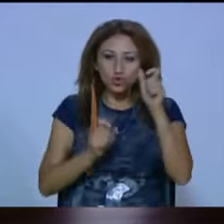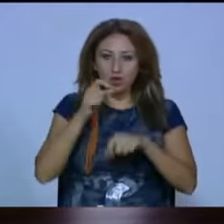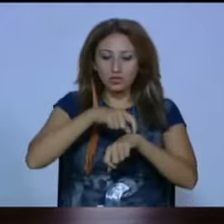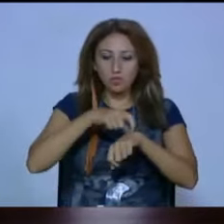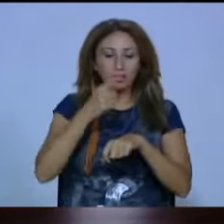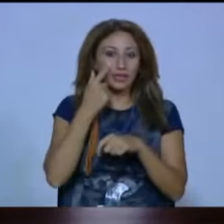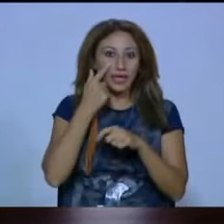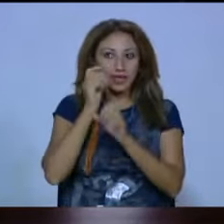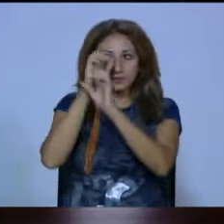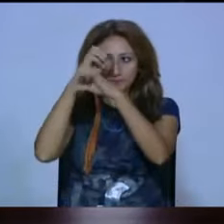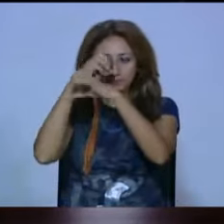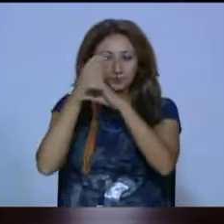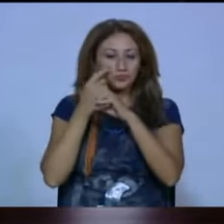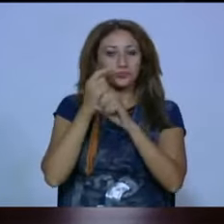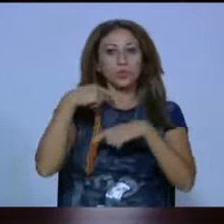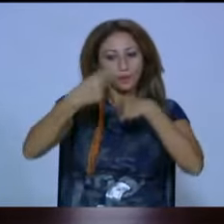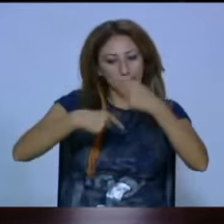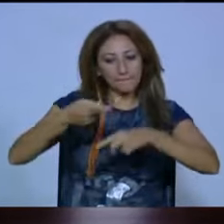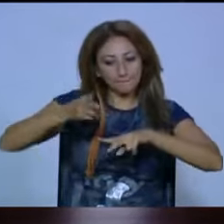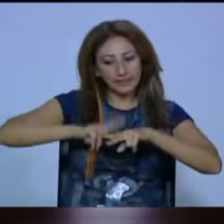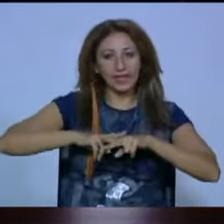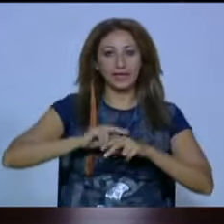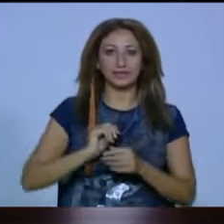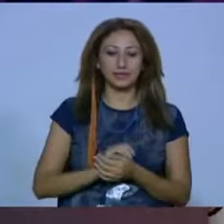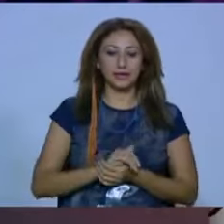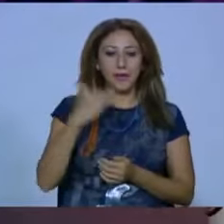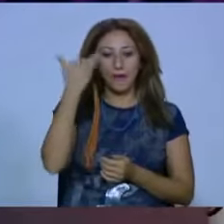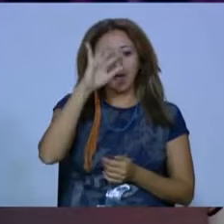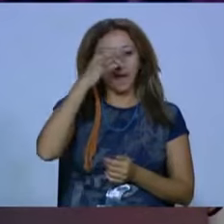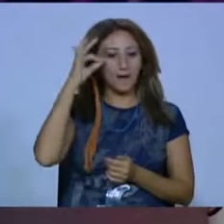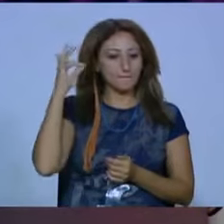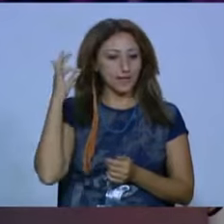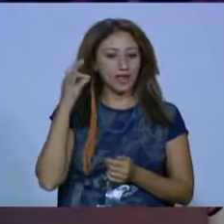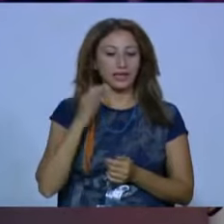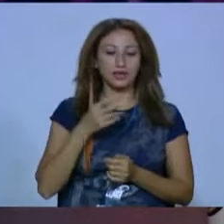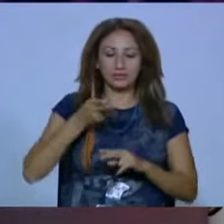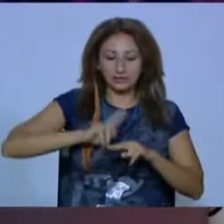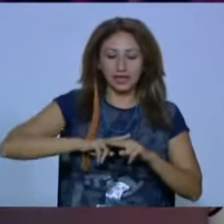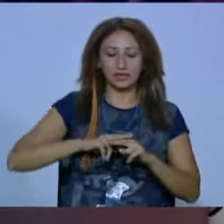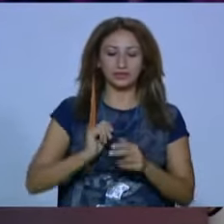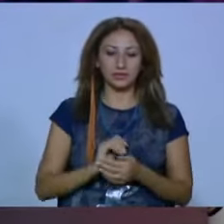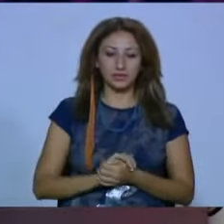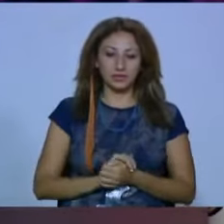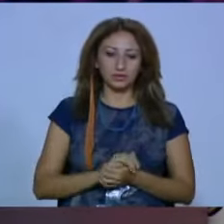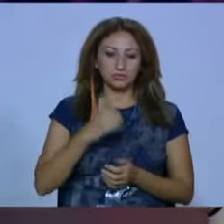1000 حالة، ولسه هنكمل معاهم المشوار ونعمل لهم العمليات اللي هم محتاجين لها إن شاء الله. وأنا بشكر جدا